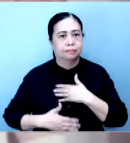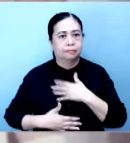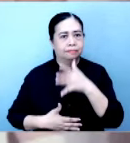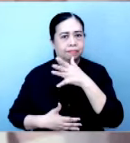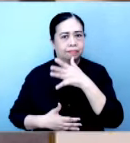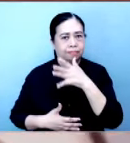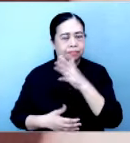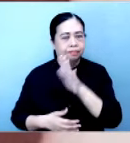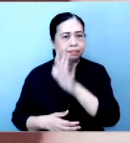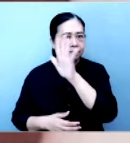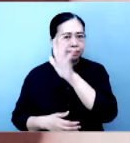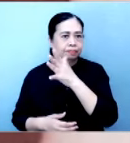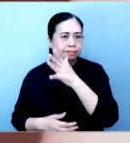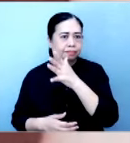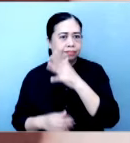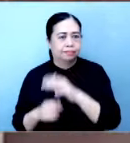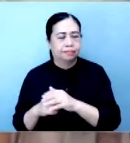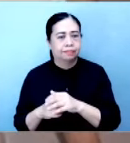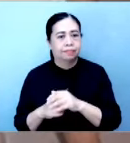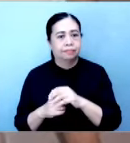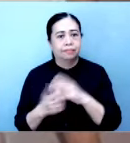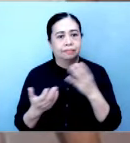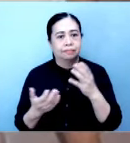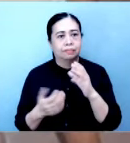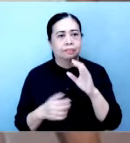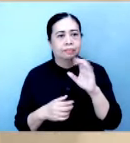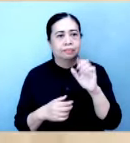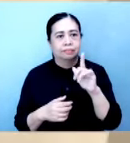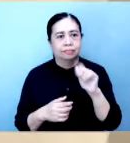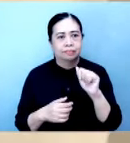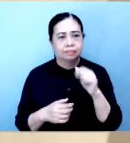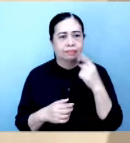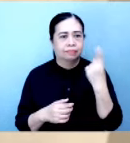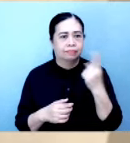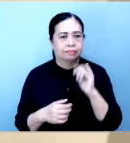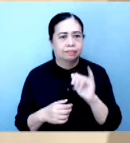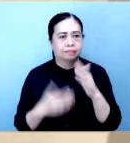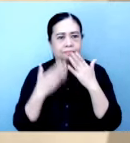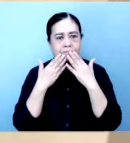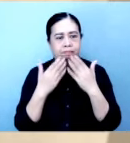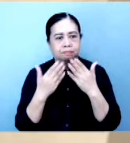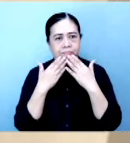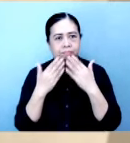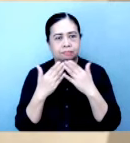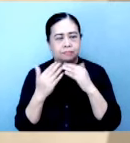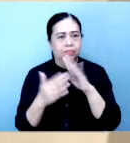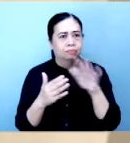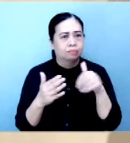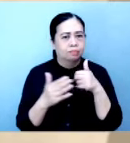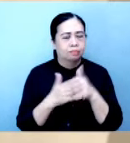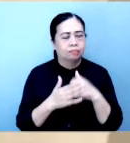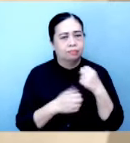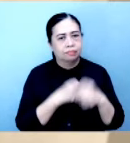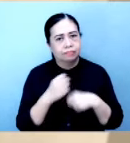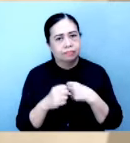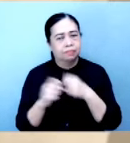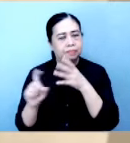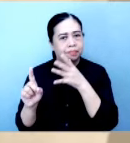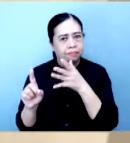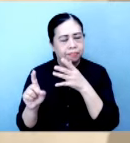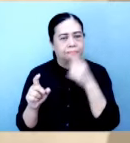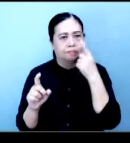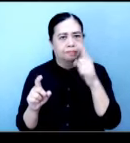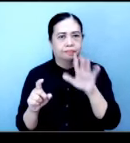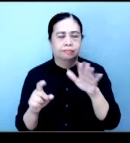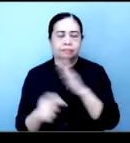kanyang mommy na si Cecilia Umpauco. Forever grateful daw siya sa lahat ng sakripisyo ni Mommy Cecilia para sa